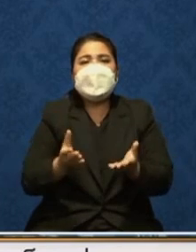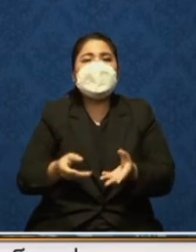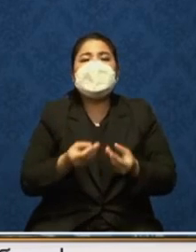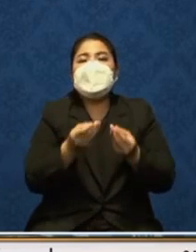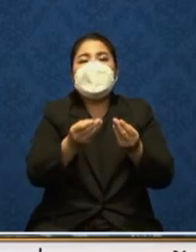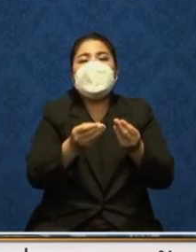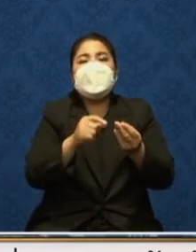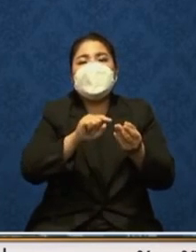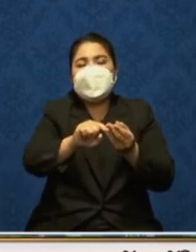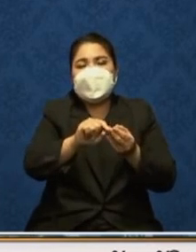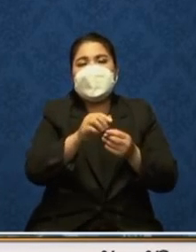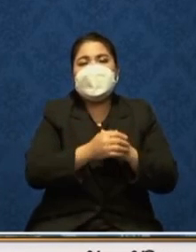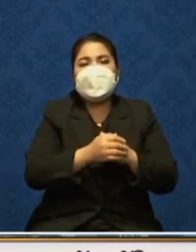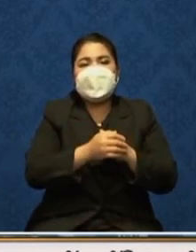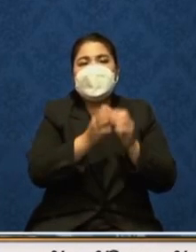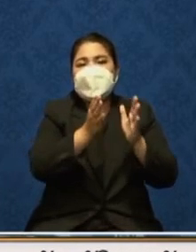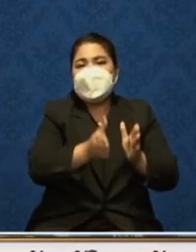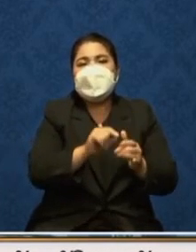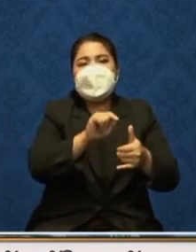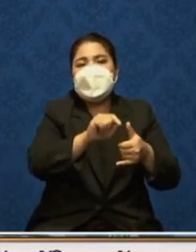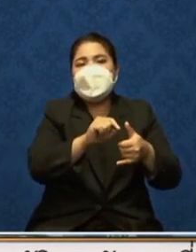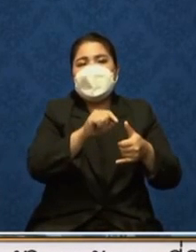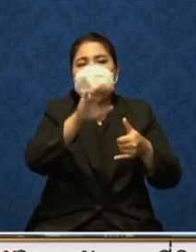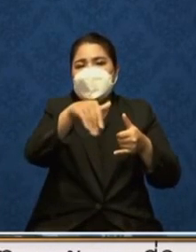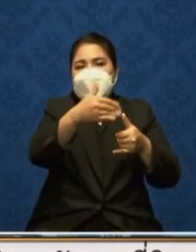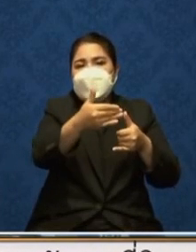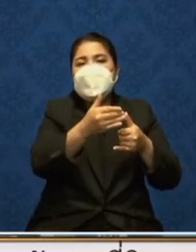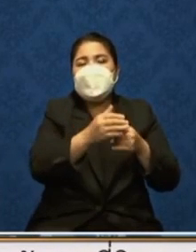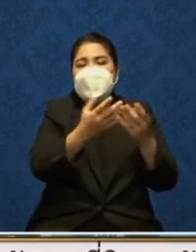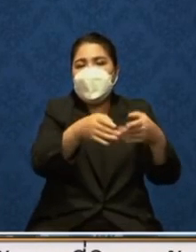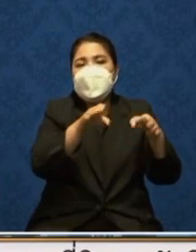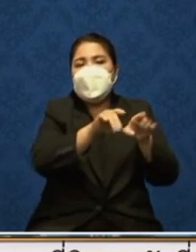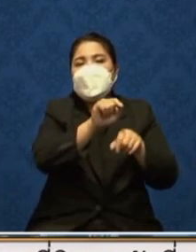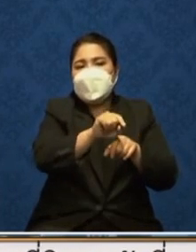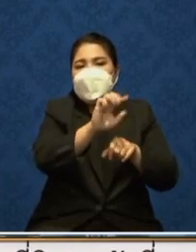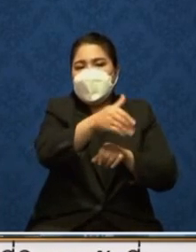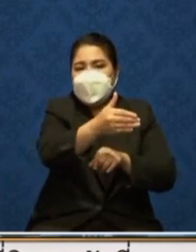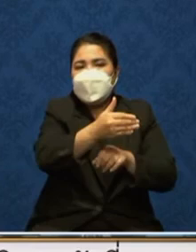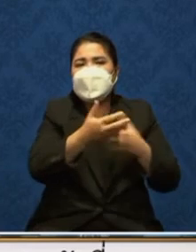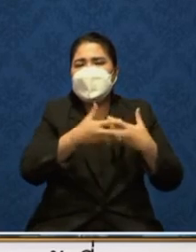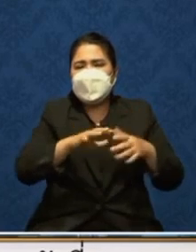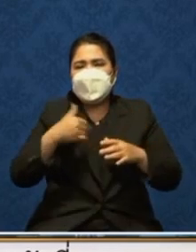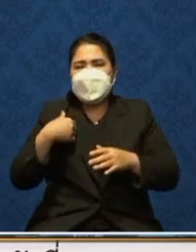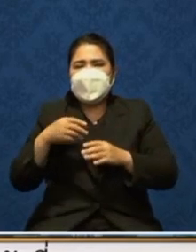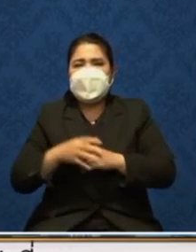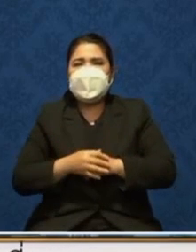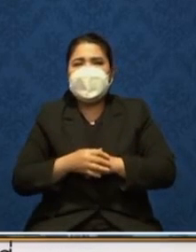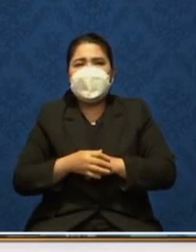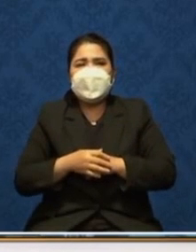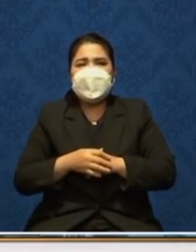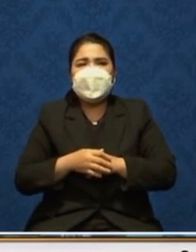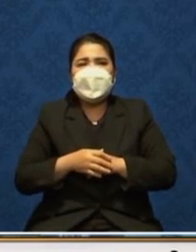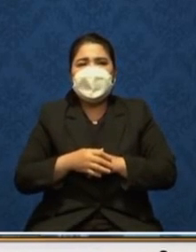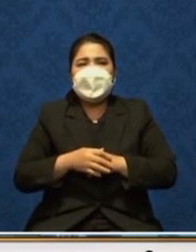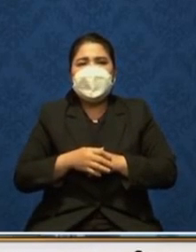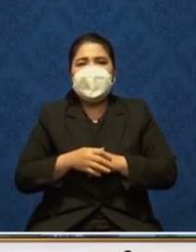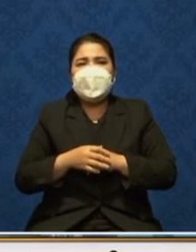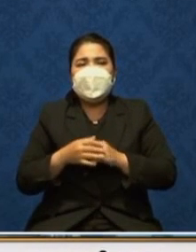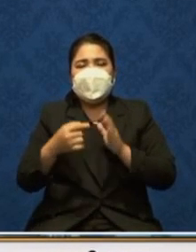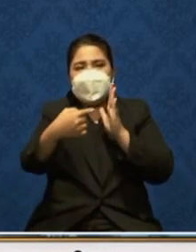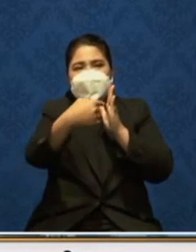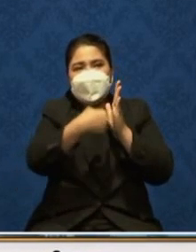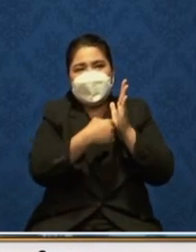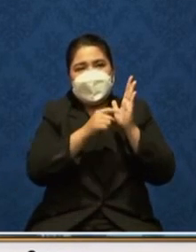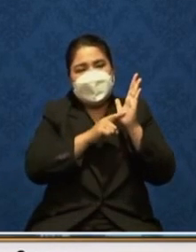ใหได้ก่อนแล้วก็ขออย่ดี Over Capacityบบสุๆท่อน MR Map ที่จะต่อจากโคราสไป